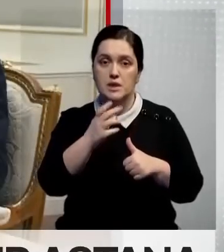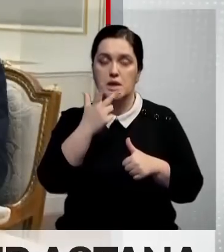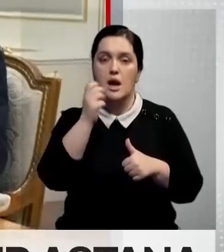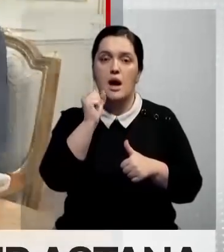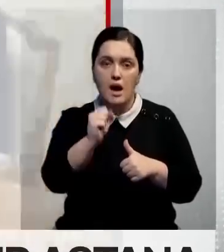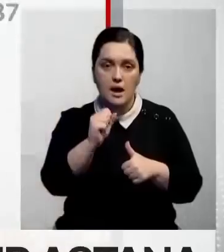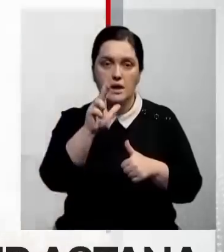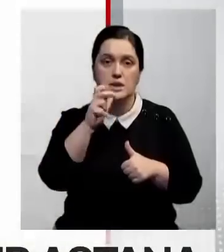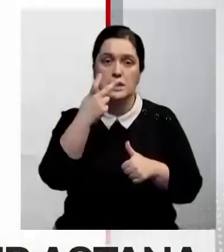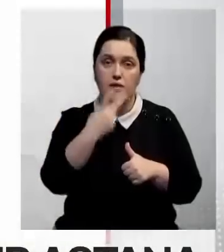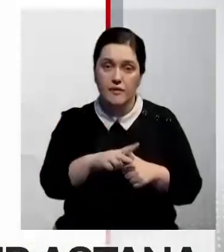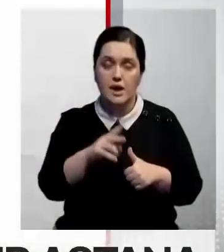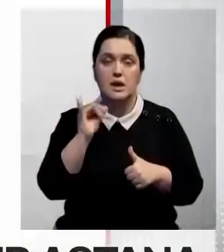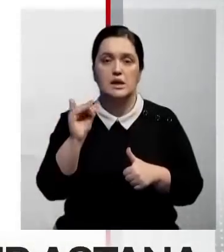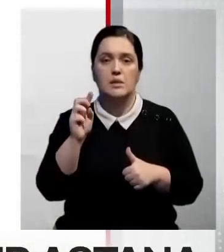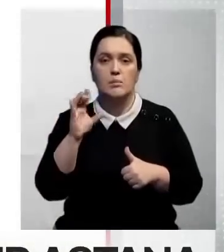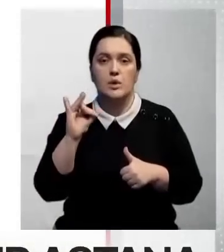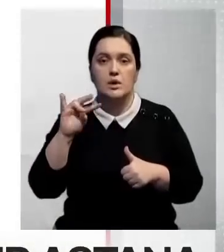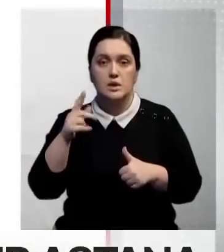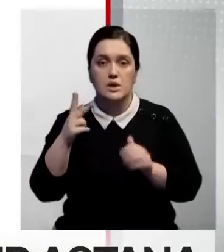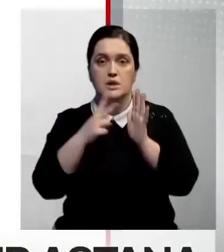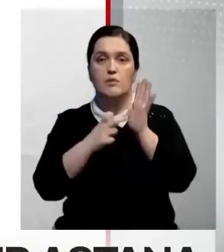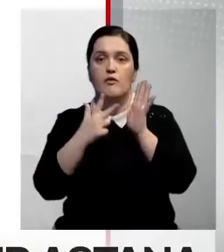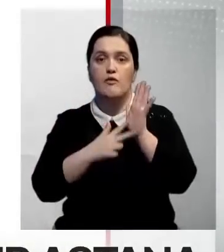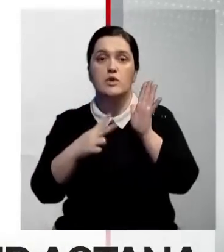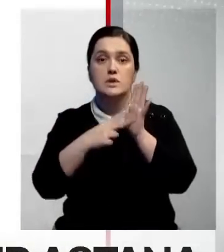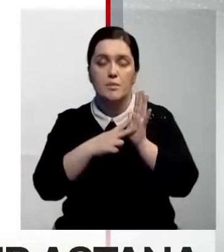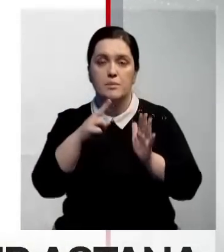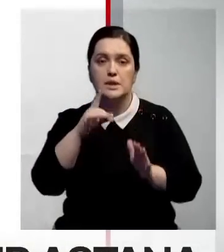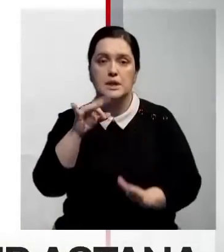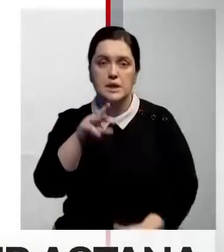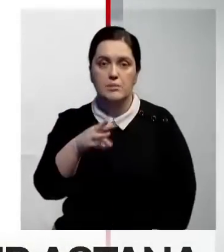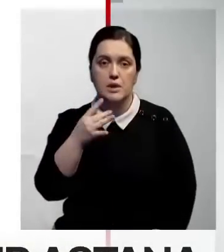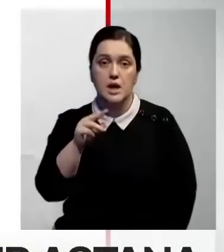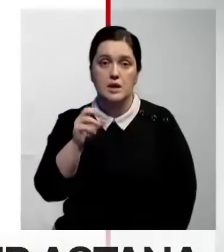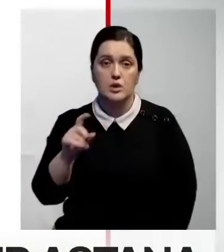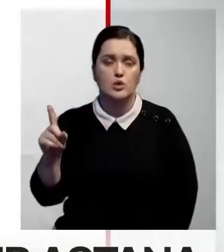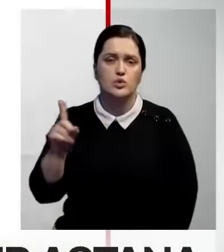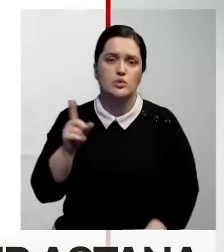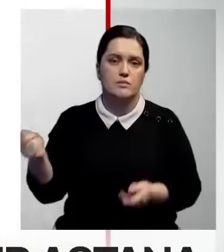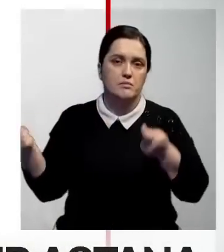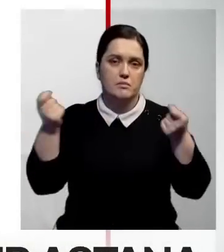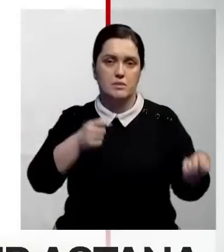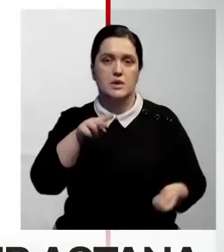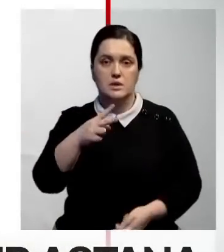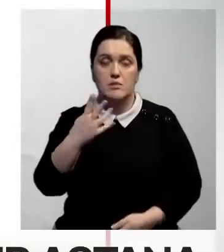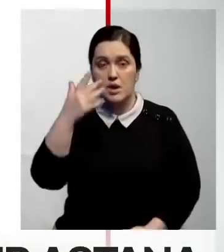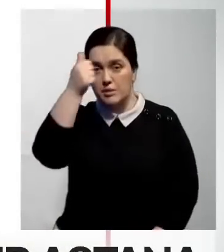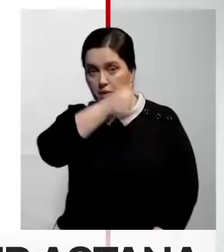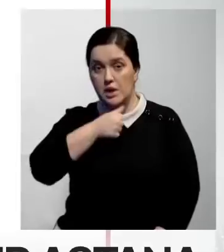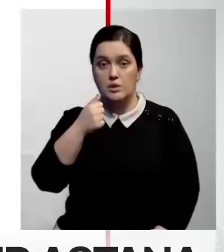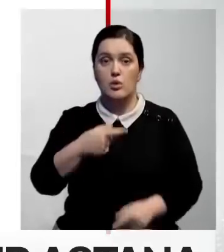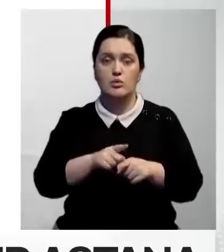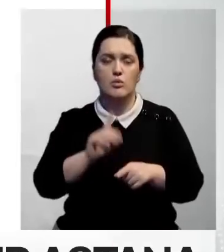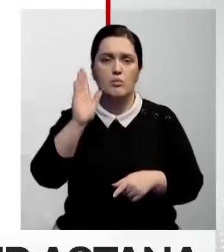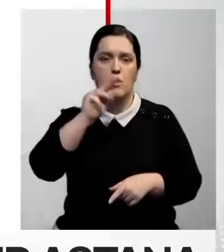и Boeing 787 Dreamliner. Поставка ожидается в 2025 году. Также речь зашла о